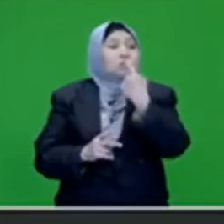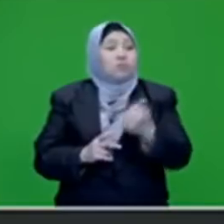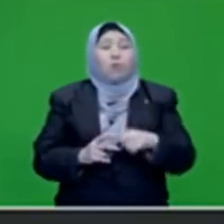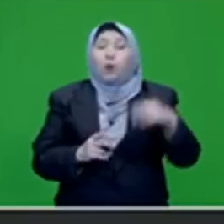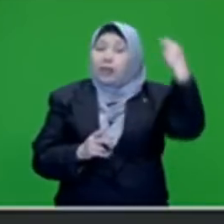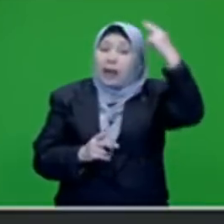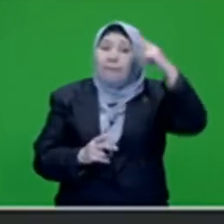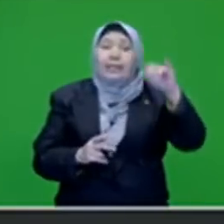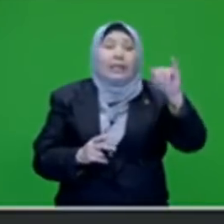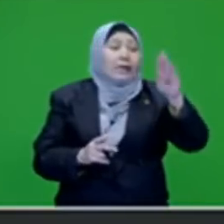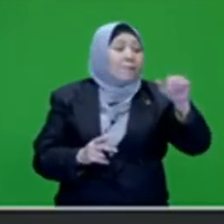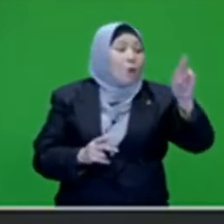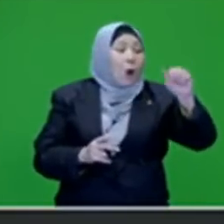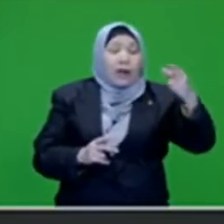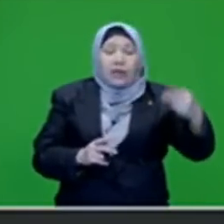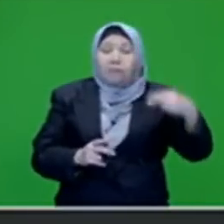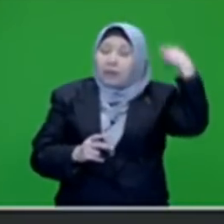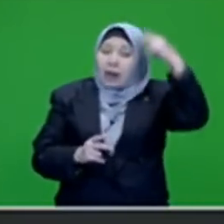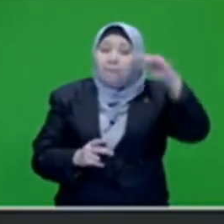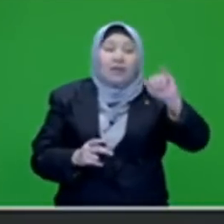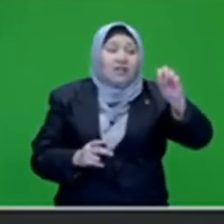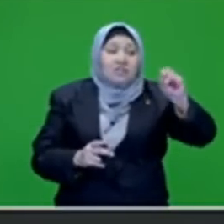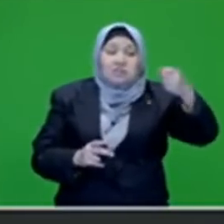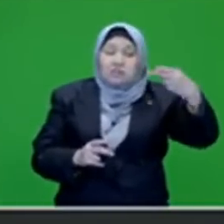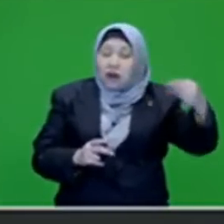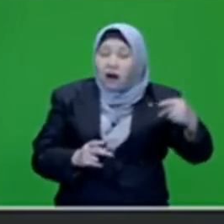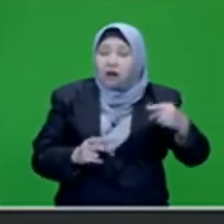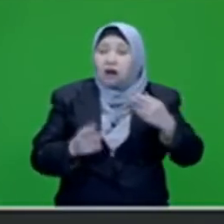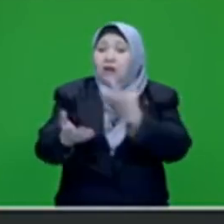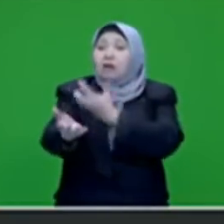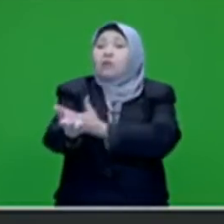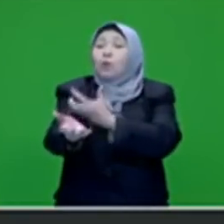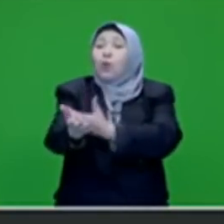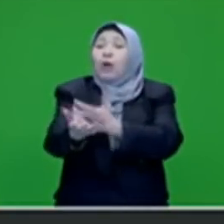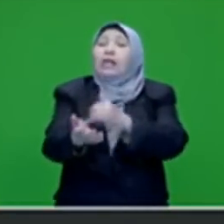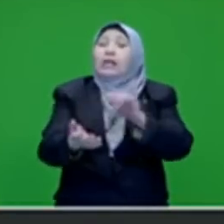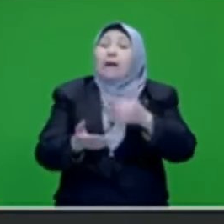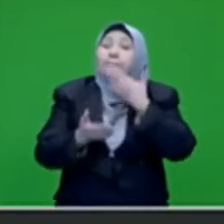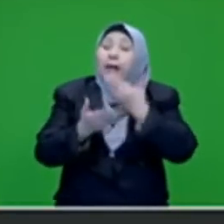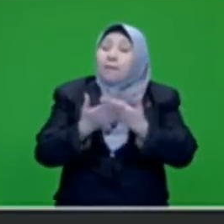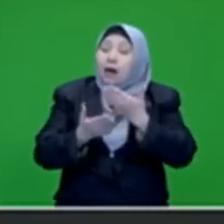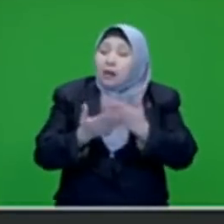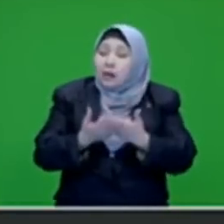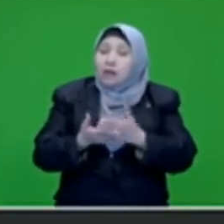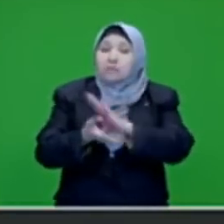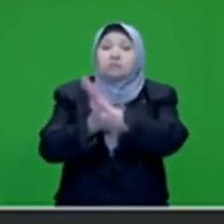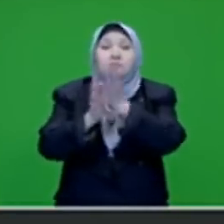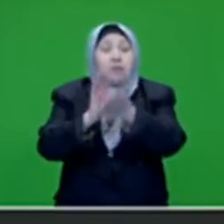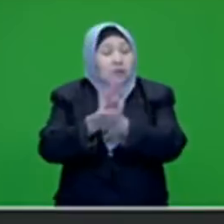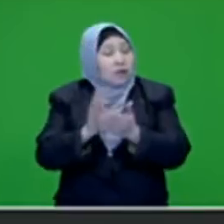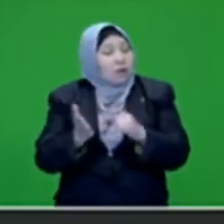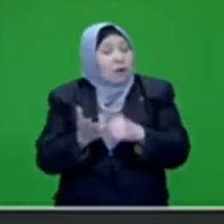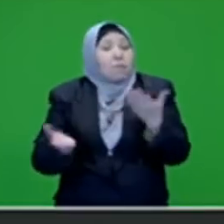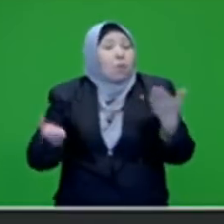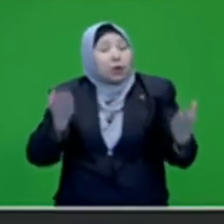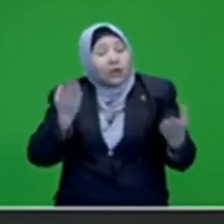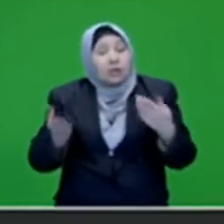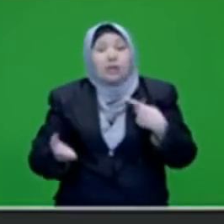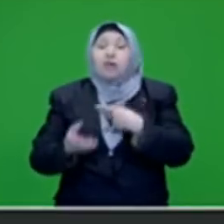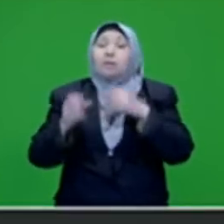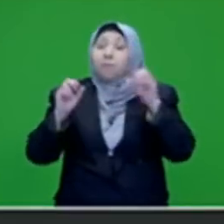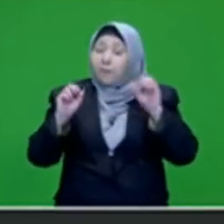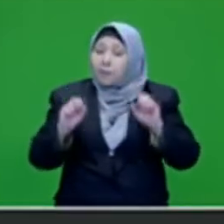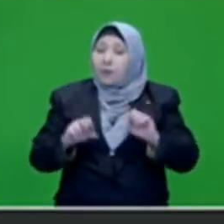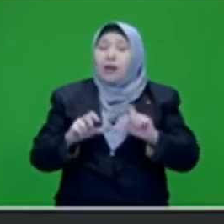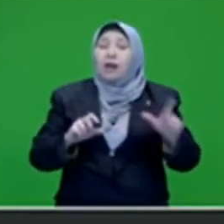Ishaq, Nabi Yaakob. Dia kata dia ni keturunan baik-baik. Betul. Orang baik-baik. Jadi mungkinlah ada di antara kita, bolehlah Ustaz,